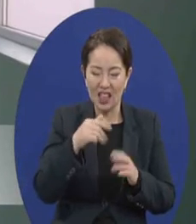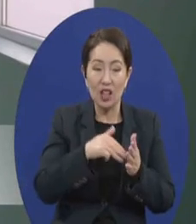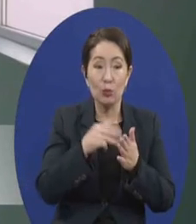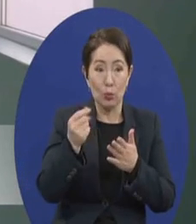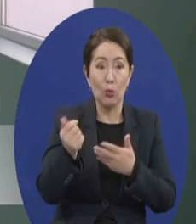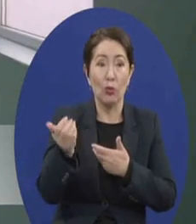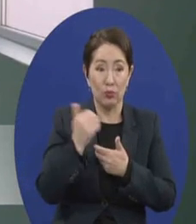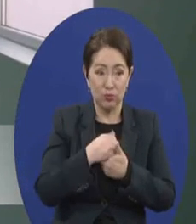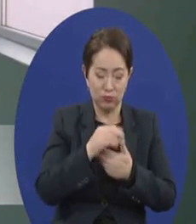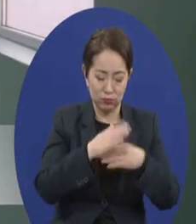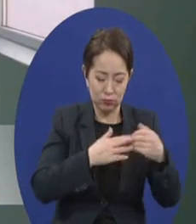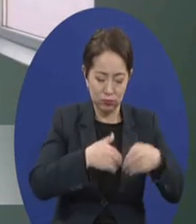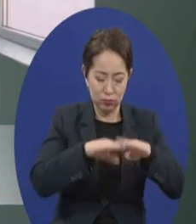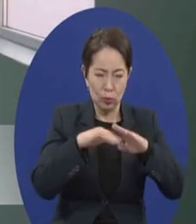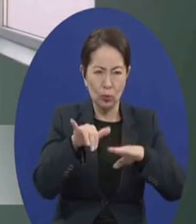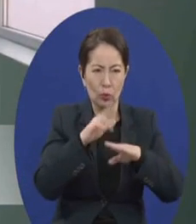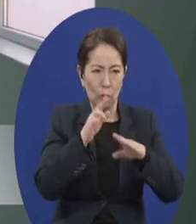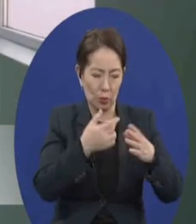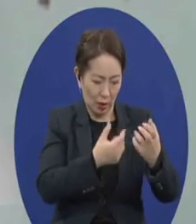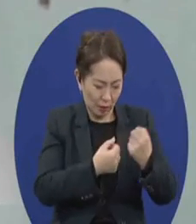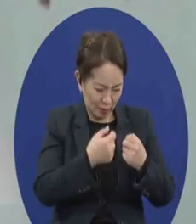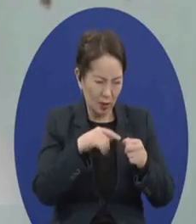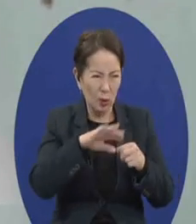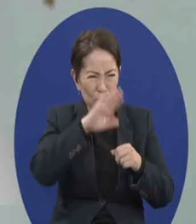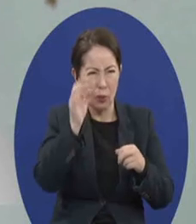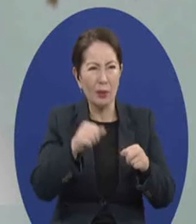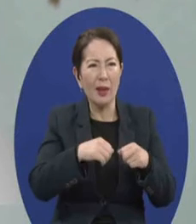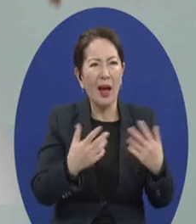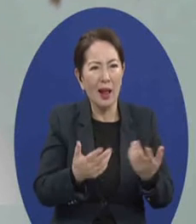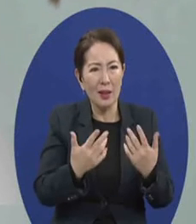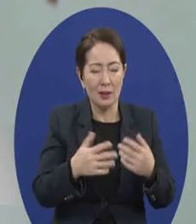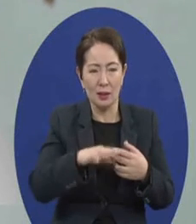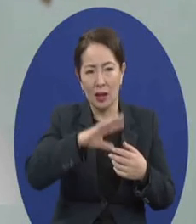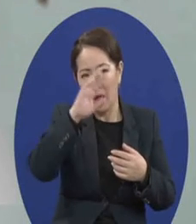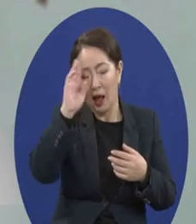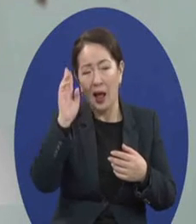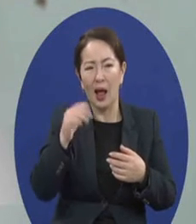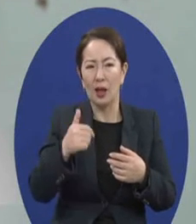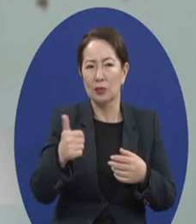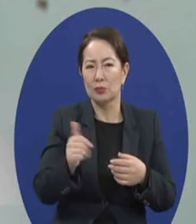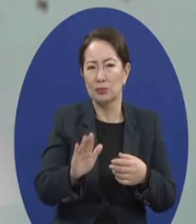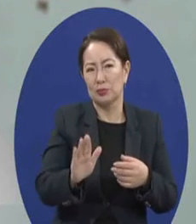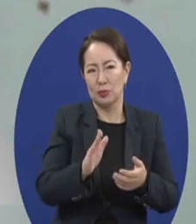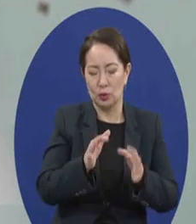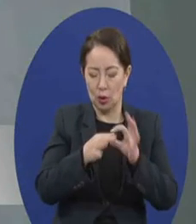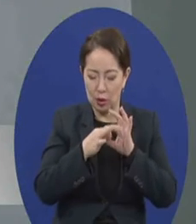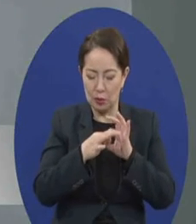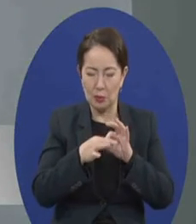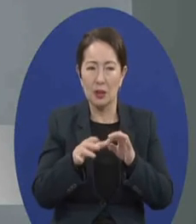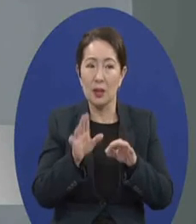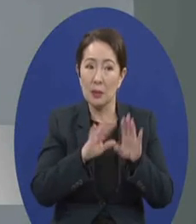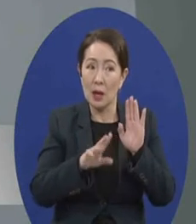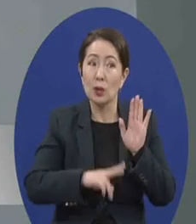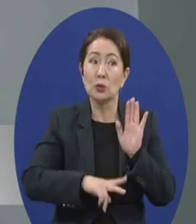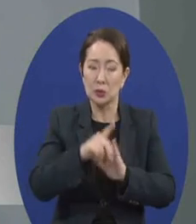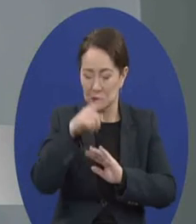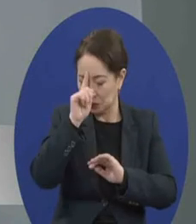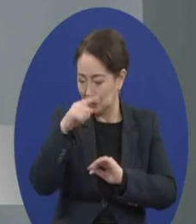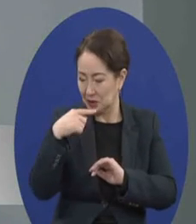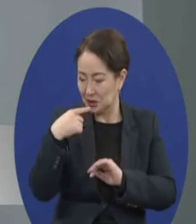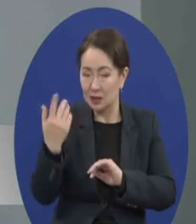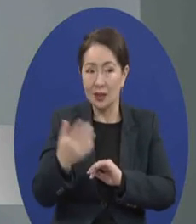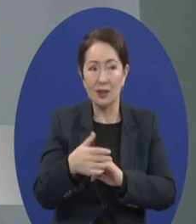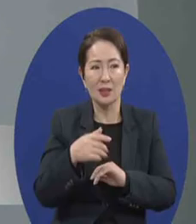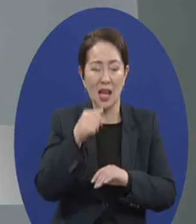оруулалтаар барьж, улсын комисс хүлээн авсан ч дулаан алдалт ихтэй, дээрээс нь халаалтын асуудлаас шалтгаалж ийм нөхцөл байдал үүссэн гэж эмчнэр